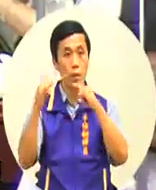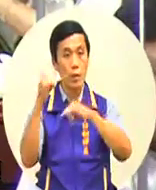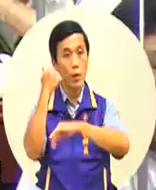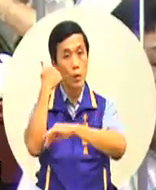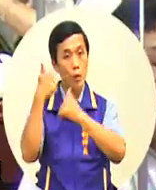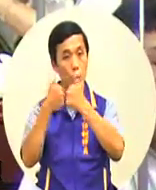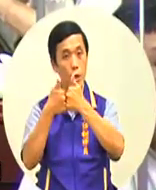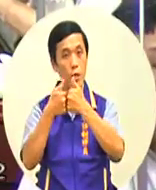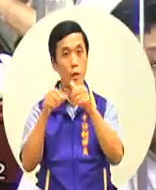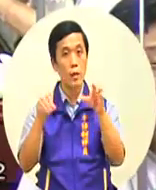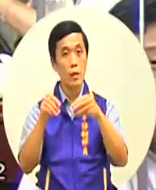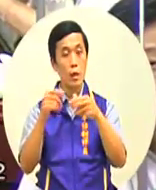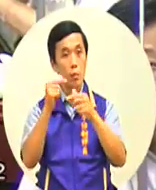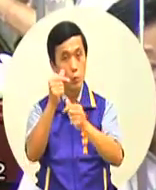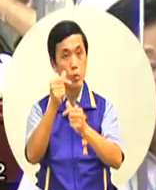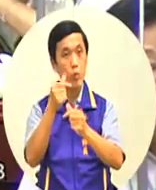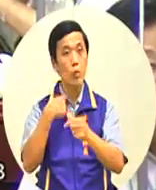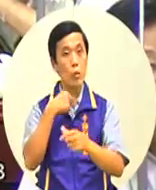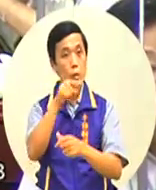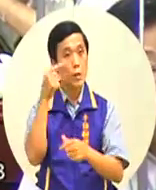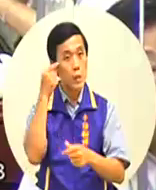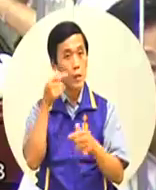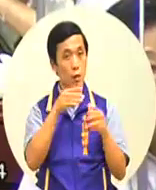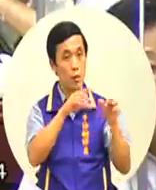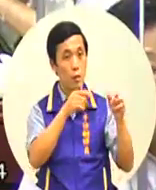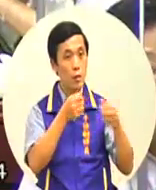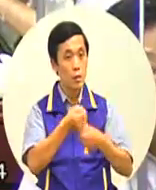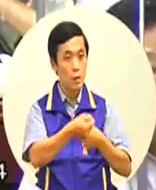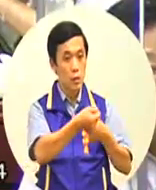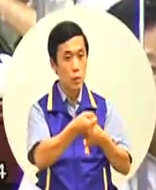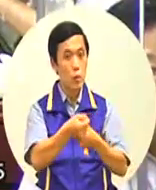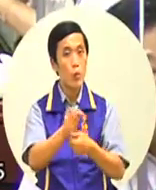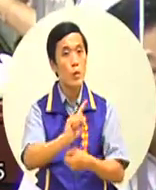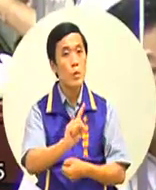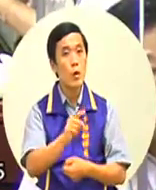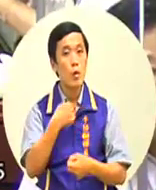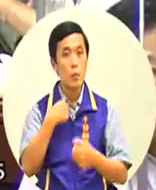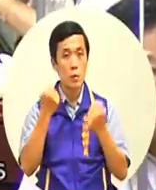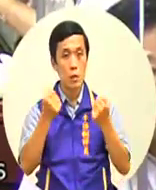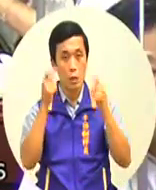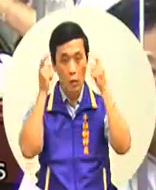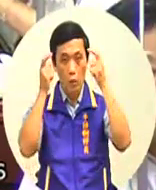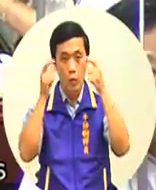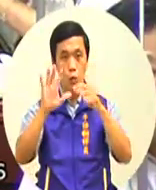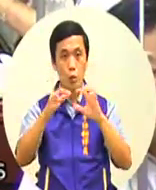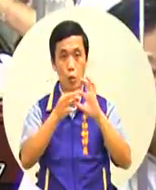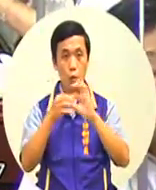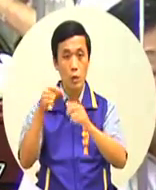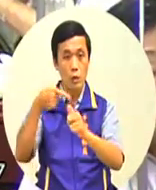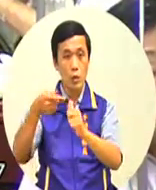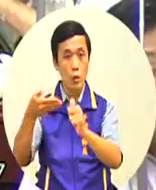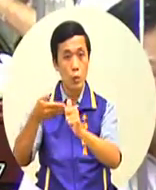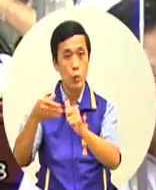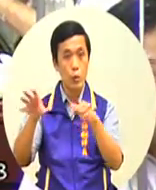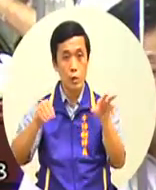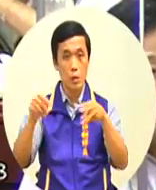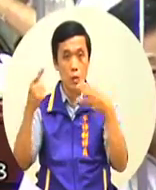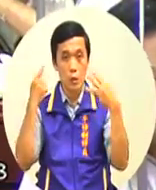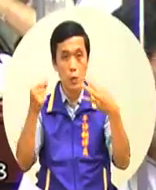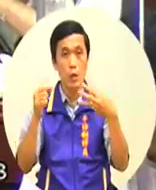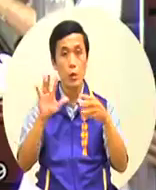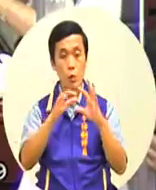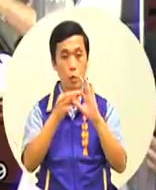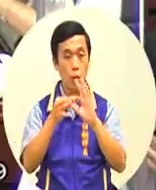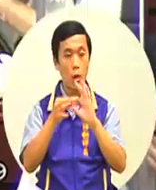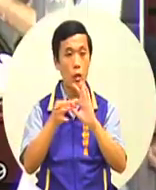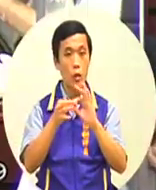个我们为什么要争取什么缘由，那我们在高雄地方的相关的教育资源啊，或是相关文化等